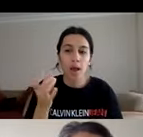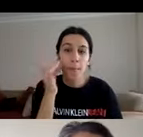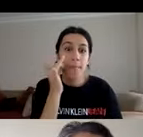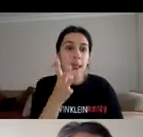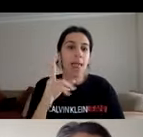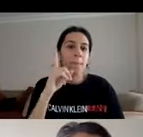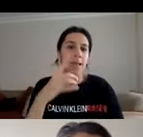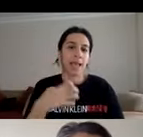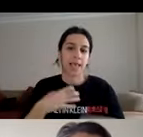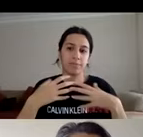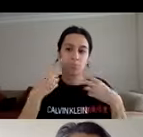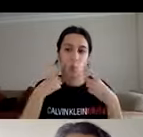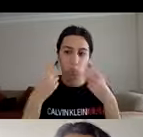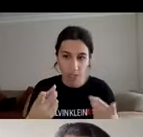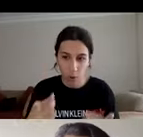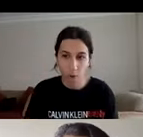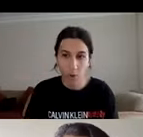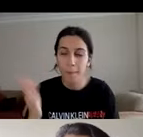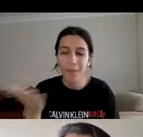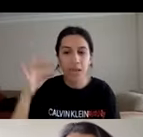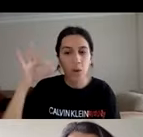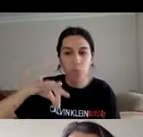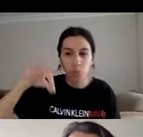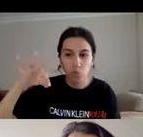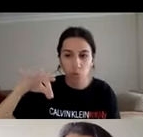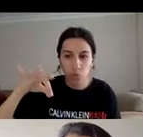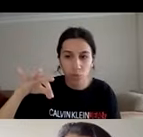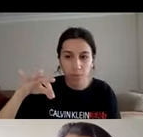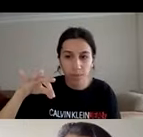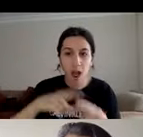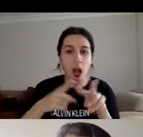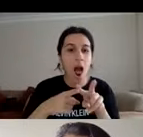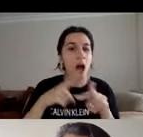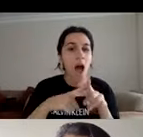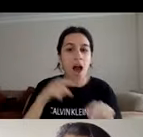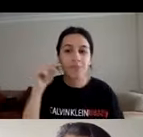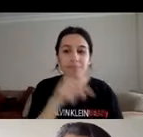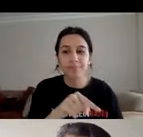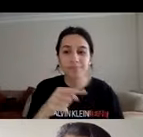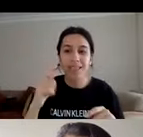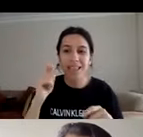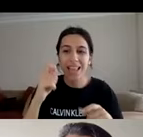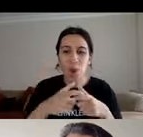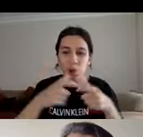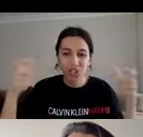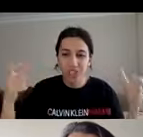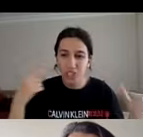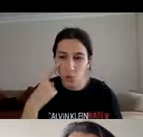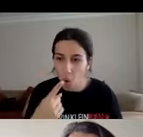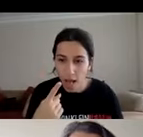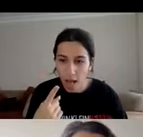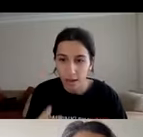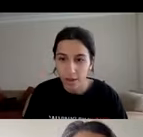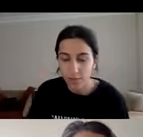ortaya koyuyor. Diyor ki aslında bugün ana akım hedef kitle, teknoloji geliştirenler için